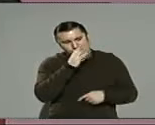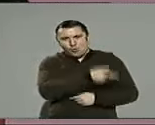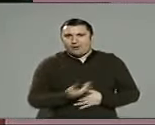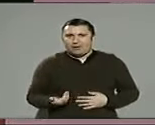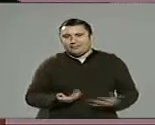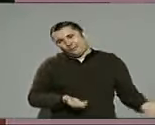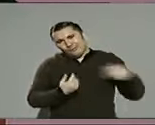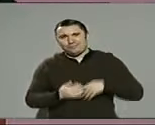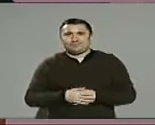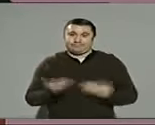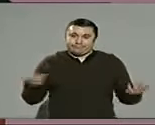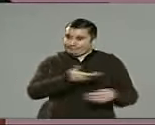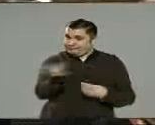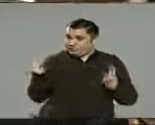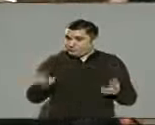Genossen.